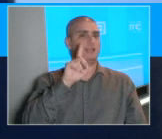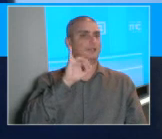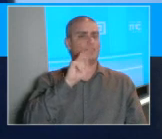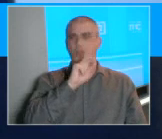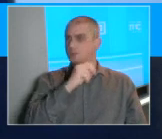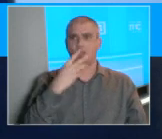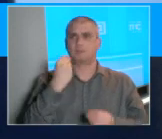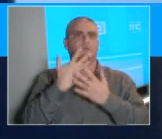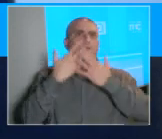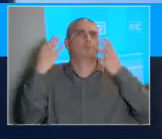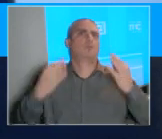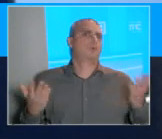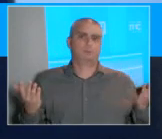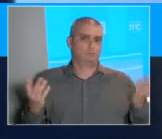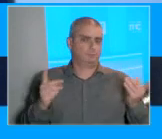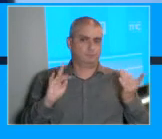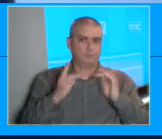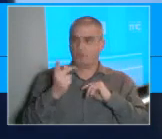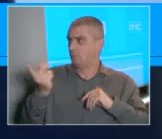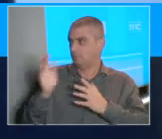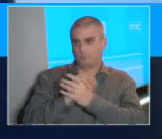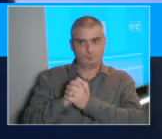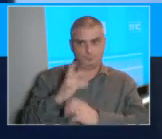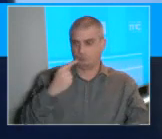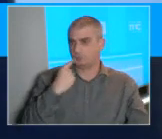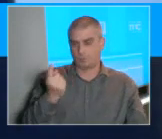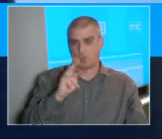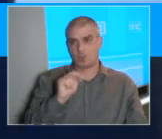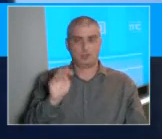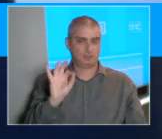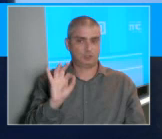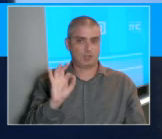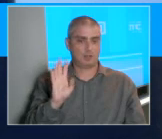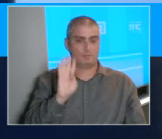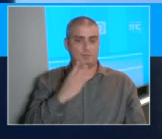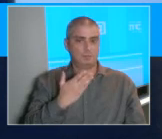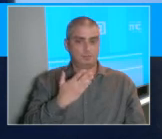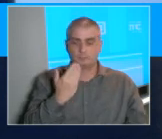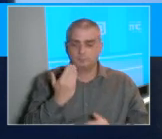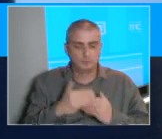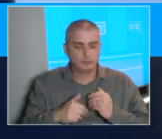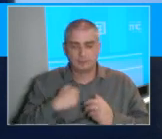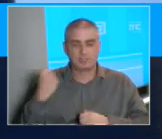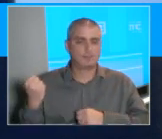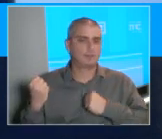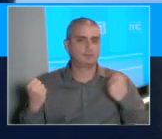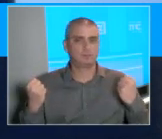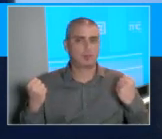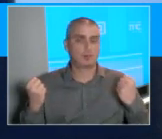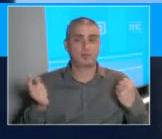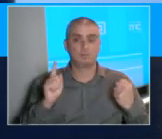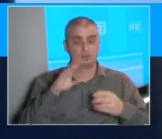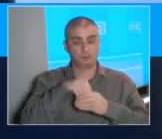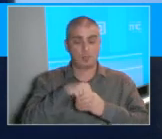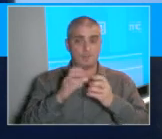פה דברים מאוד מאוד ברורים, בניגוד לעמיתים השומר כאן בנושא הזה של נתניהו. בסוף זה ימין ושמאל. מי